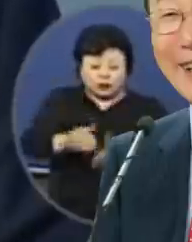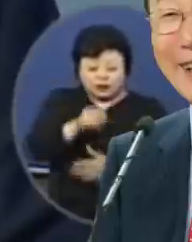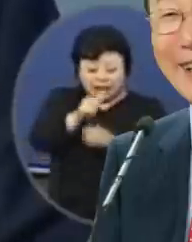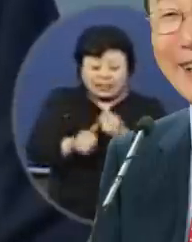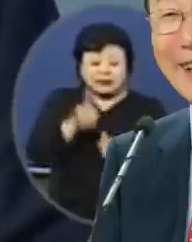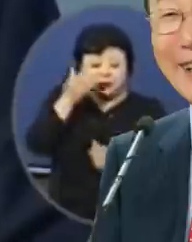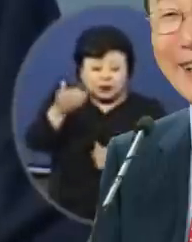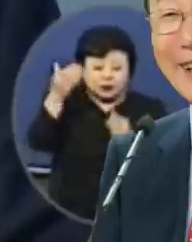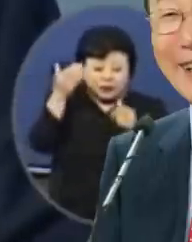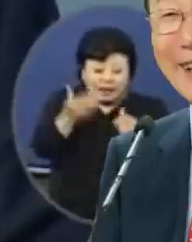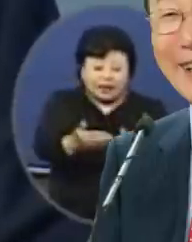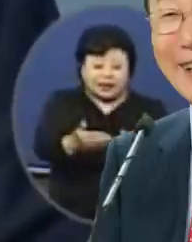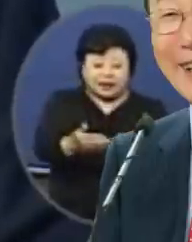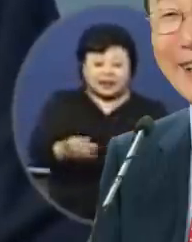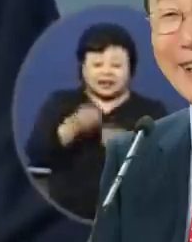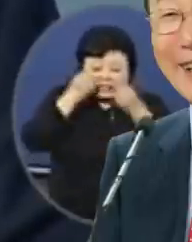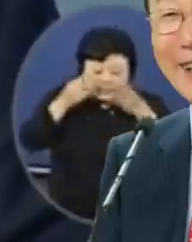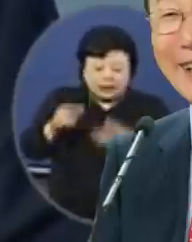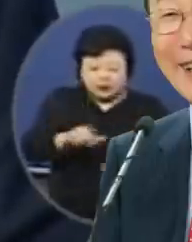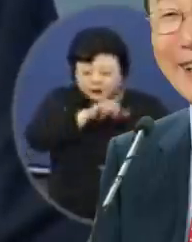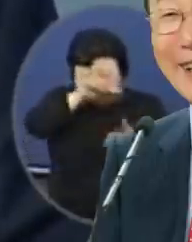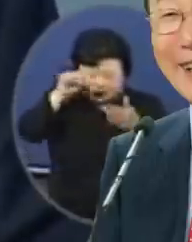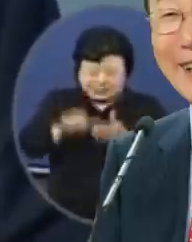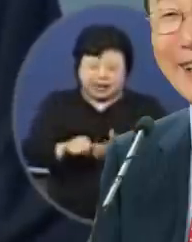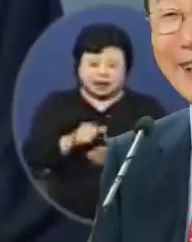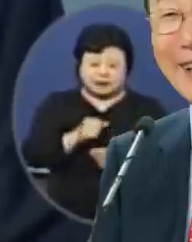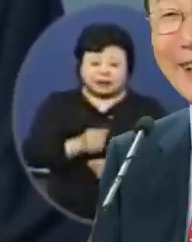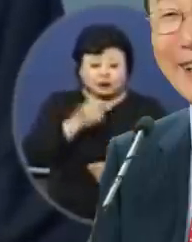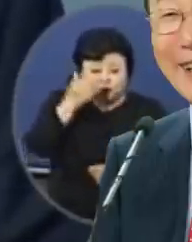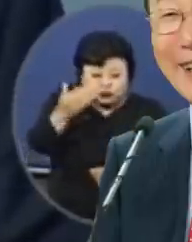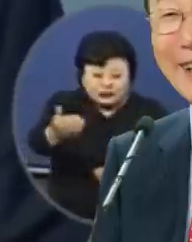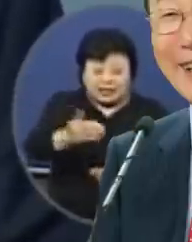하나님이 여러분에게 새로운 인생을 만들어주는 것입니다.